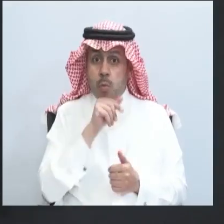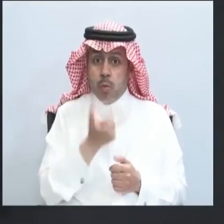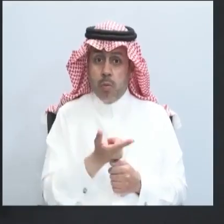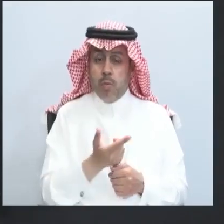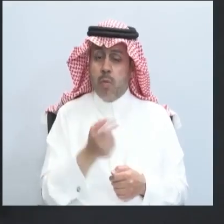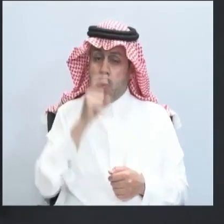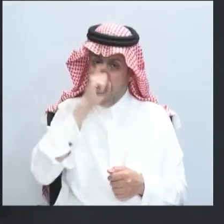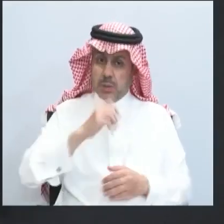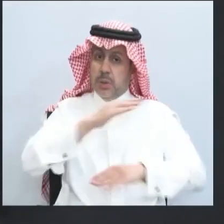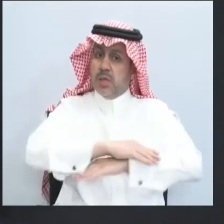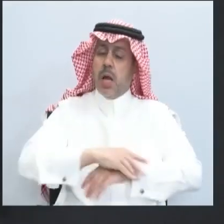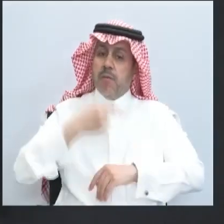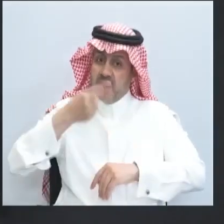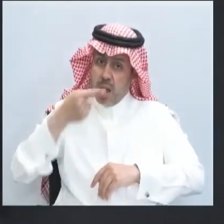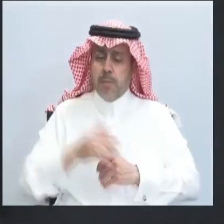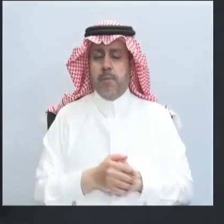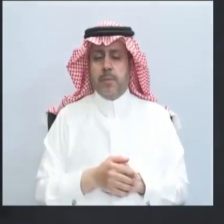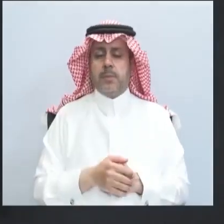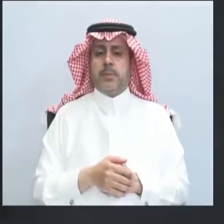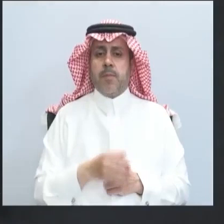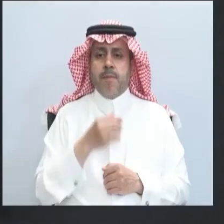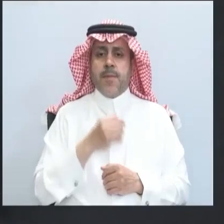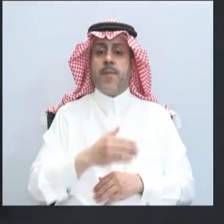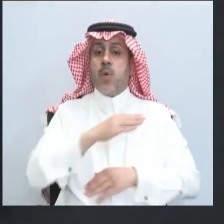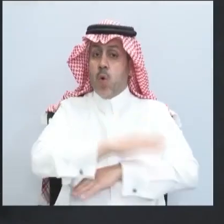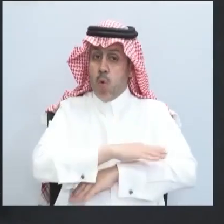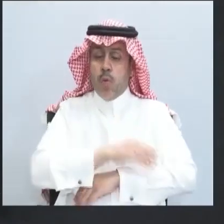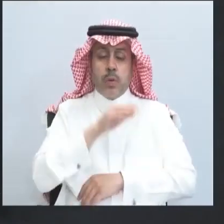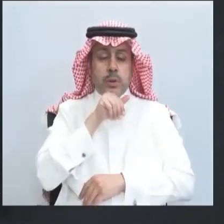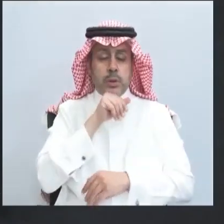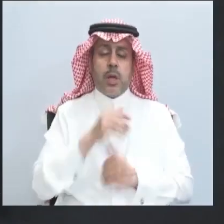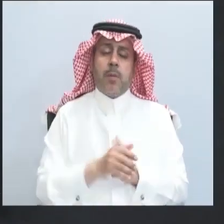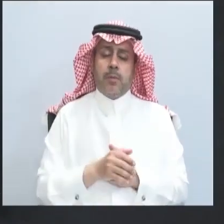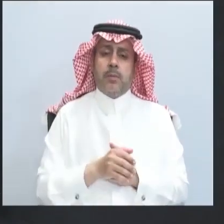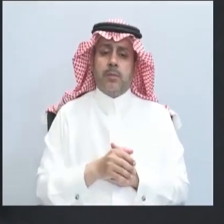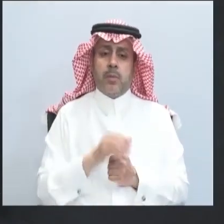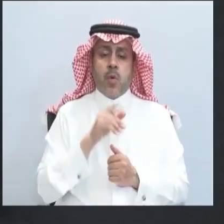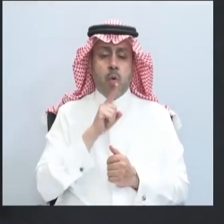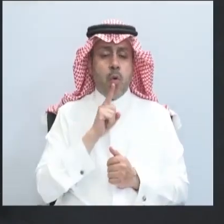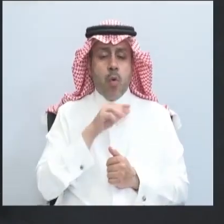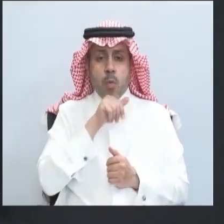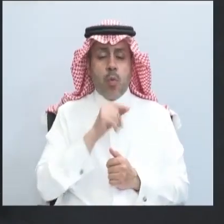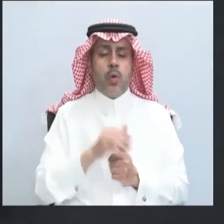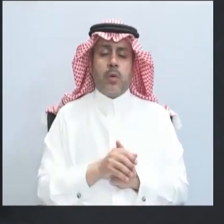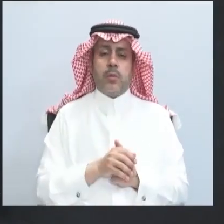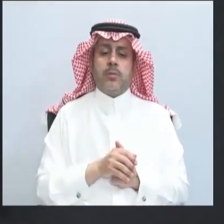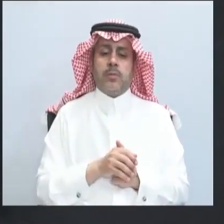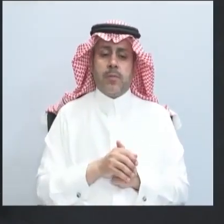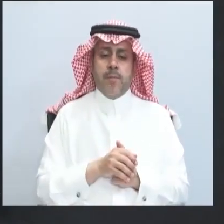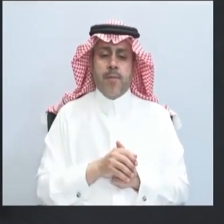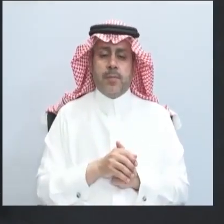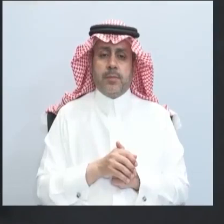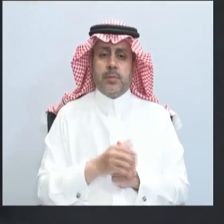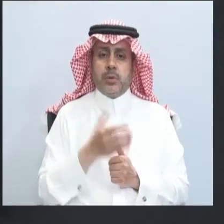لابد ان يكون مجال احترام وتقدير قل والدي ابي حفظه الله وفقه الله كذلك ذلك الشيخ